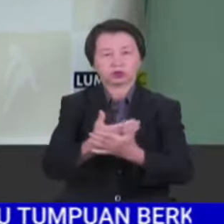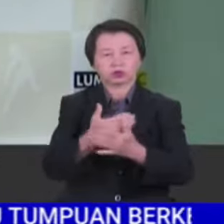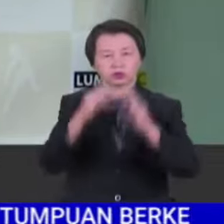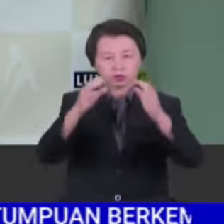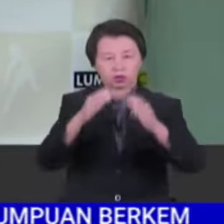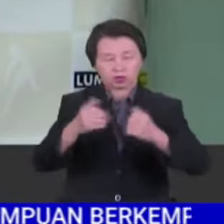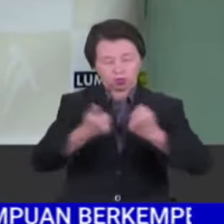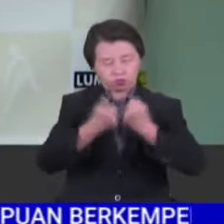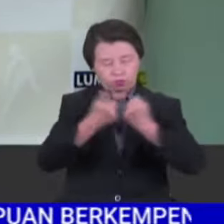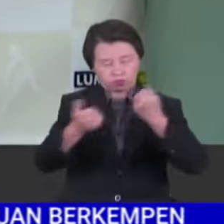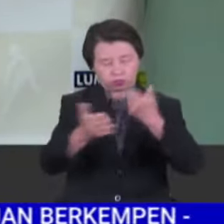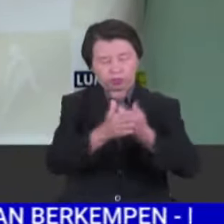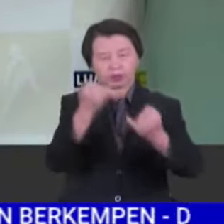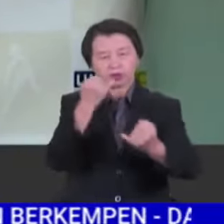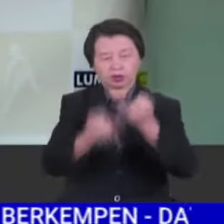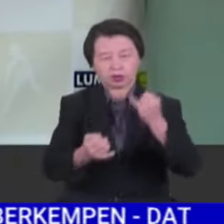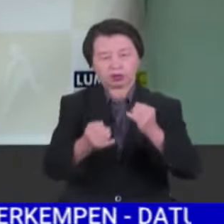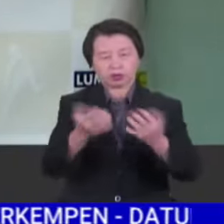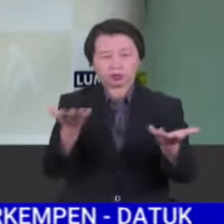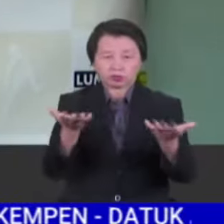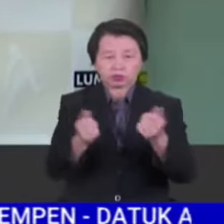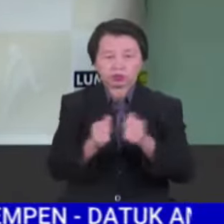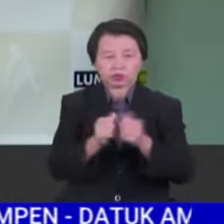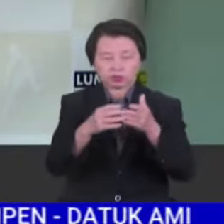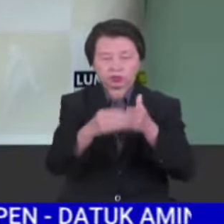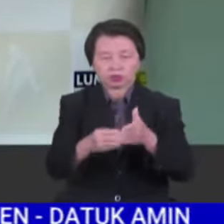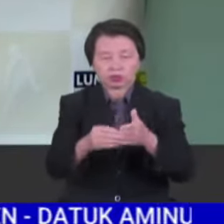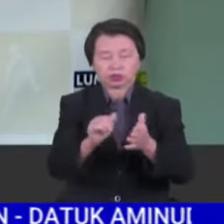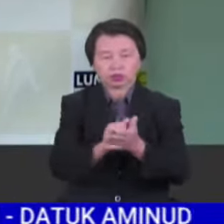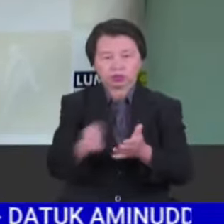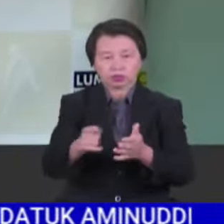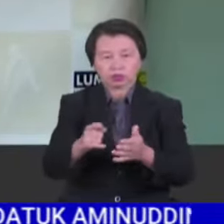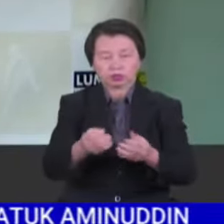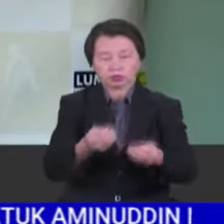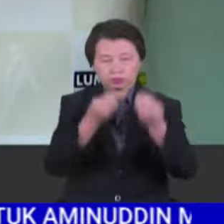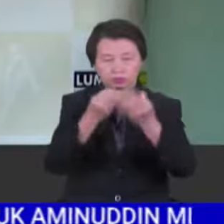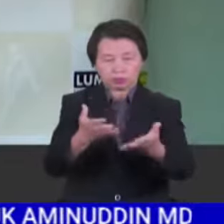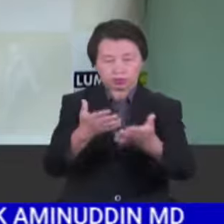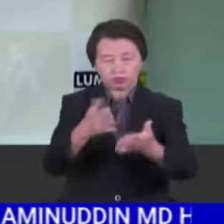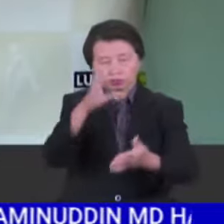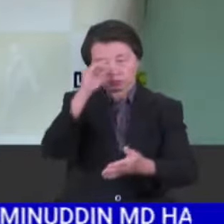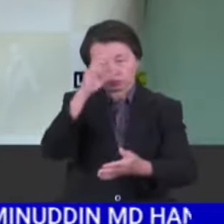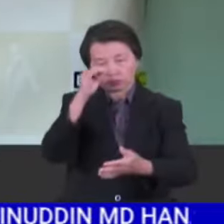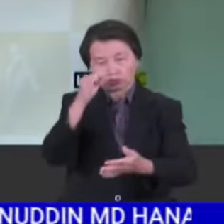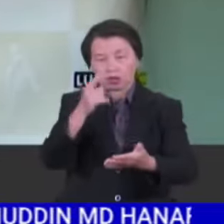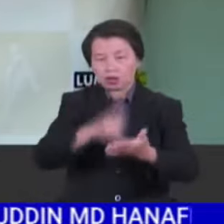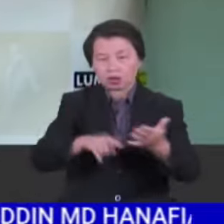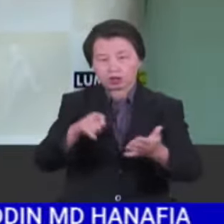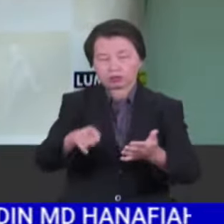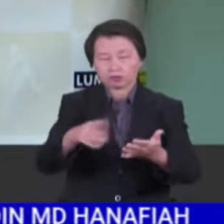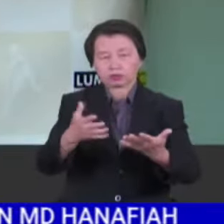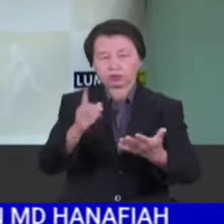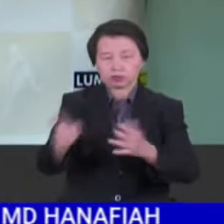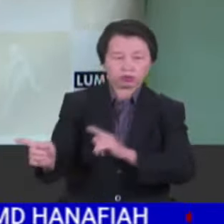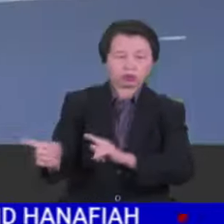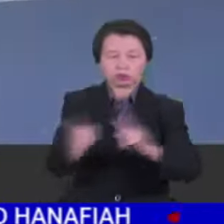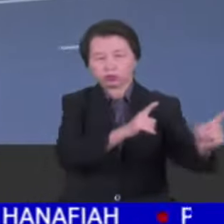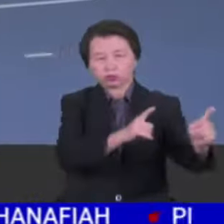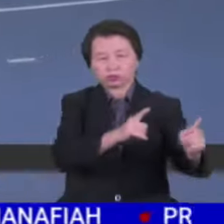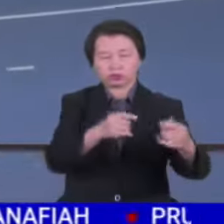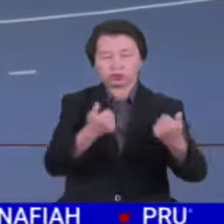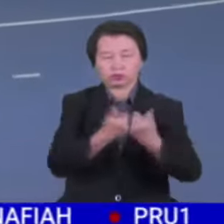of fighting until the end, even when we are leading. So the intent, the message to the boys is, whatever the score is, you go out